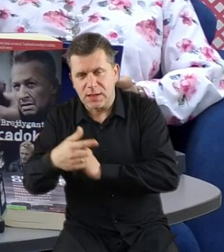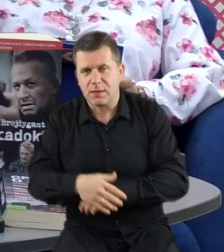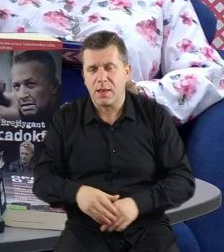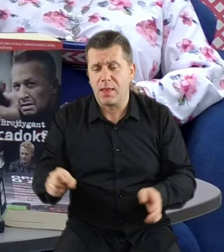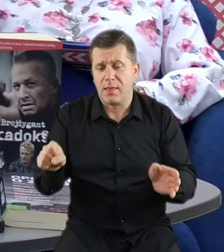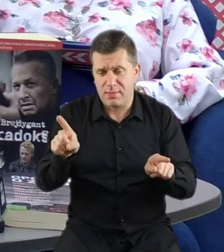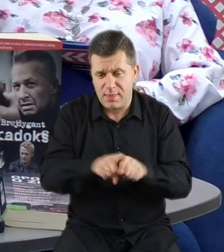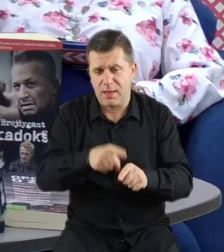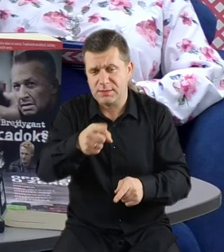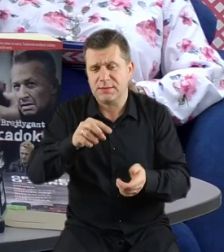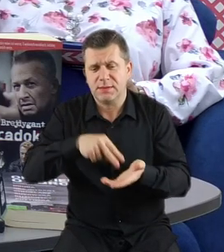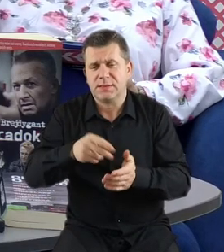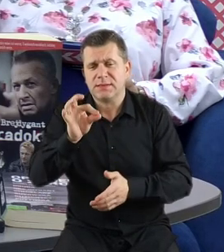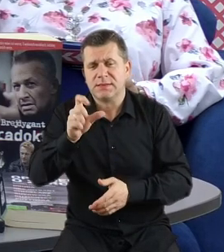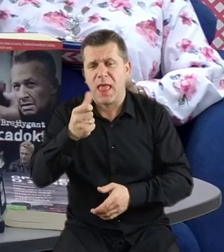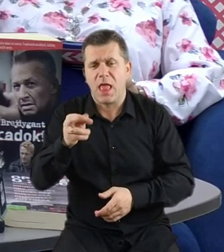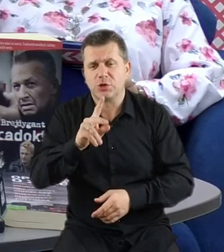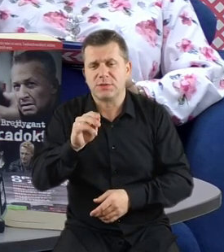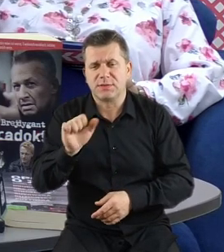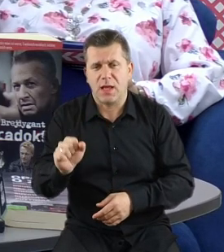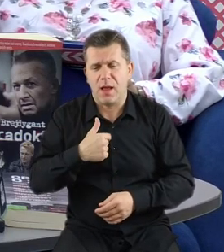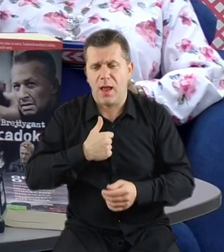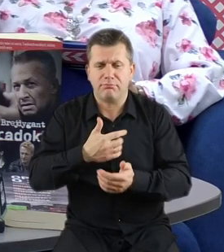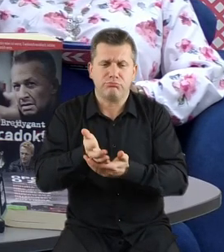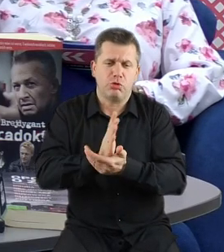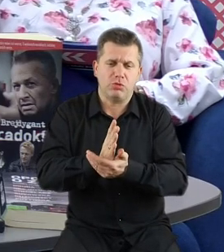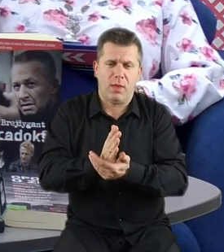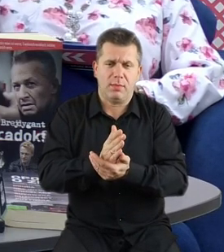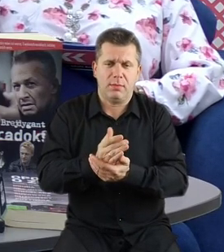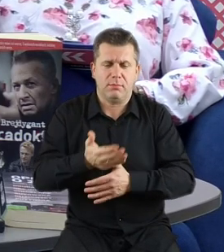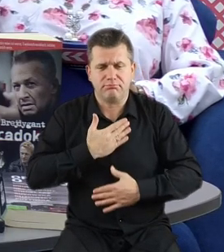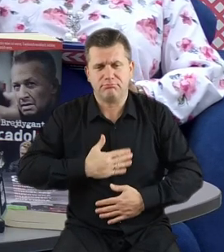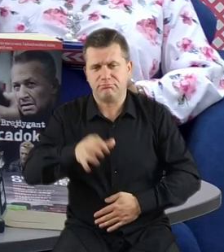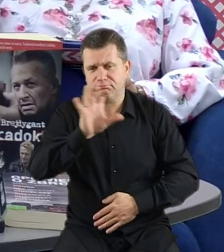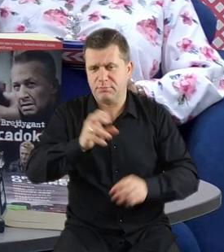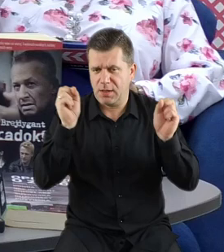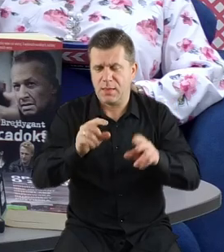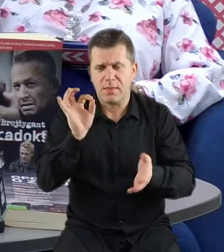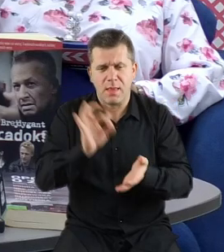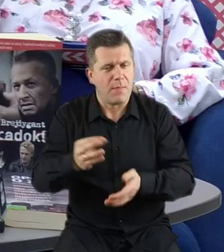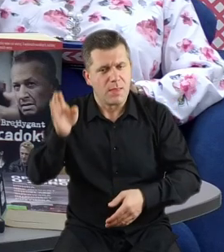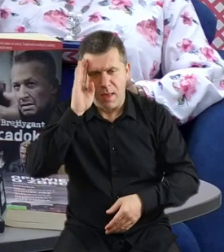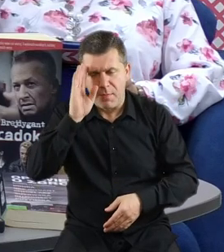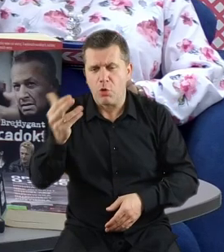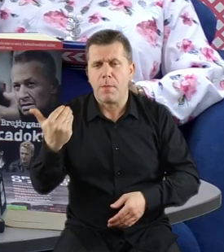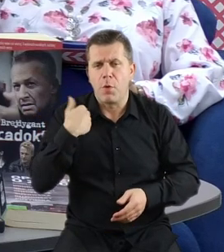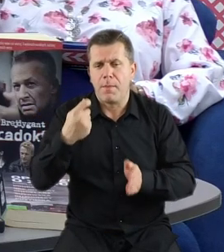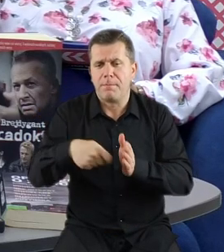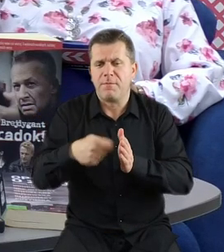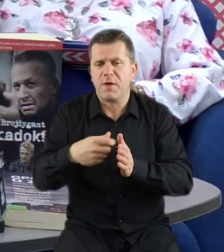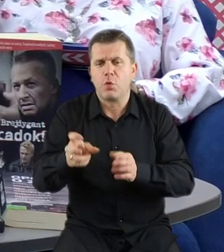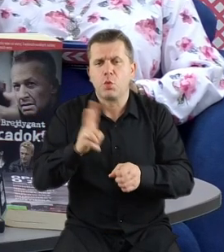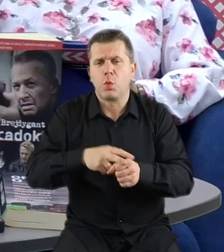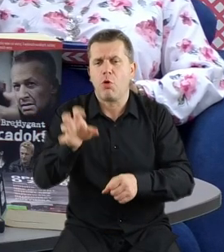i scenarzysta. Ja jako taki bardzo przeciętny koneser kina Na pewno nie pamiętam, kto napisał scenariusz do filmu,